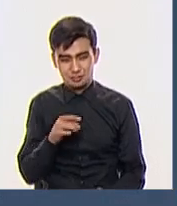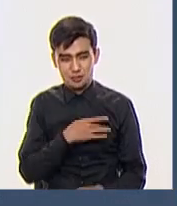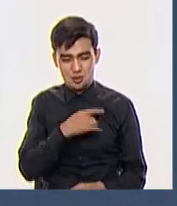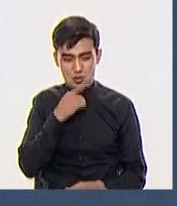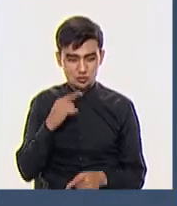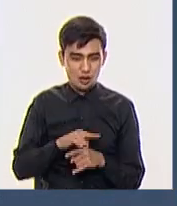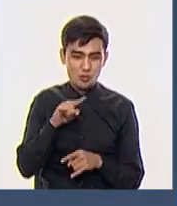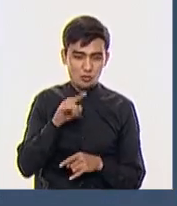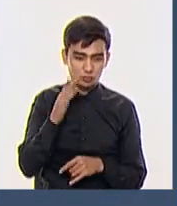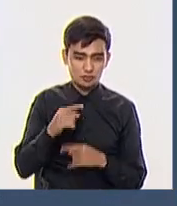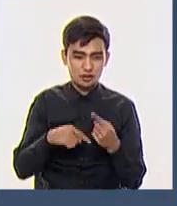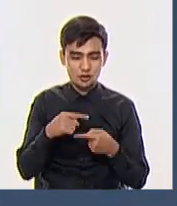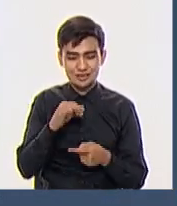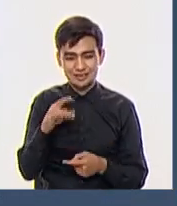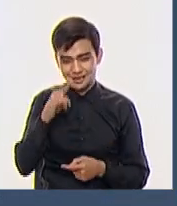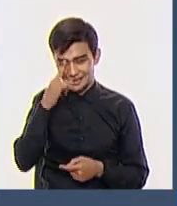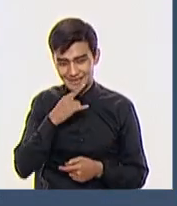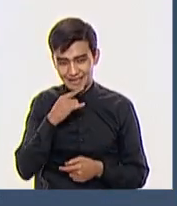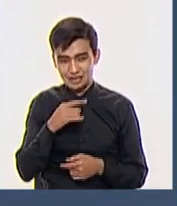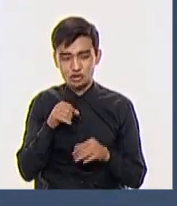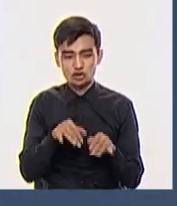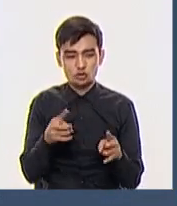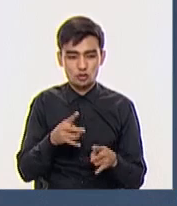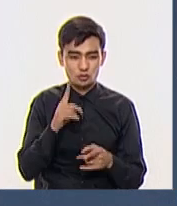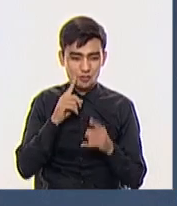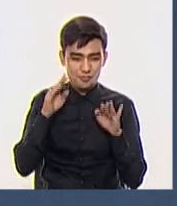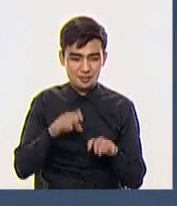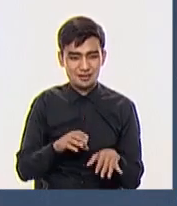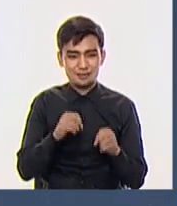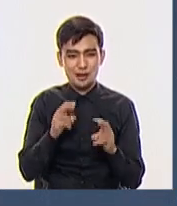Беларусью самолеты, следующие из Казахстана, должны решить на заседании